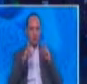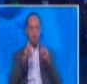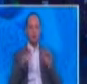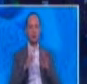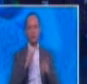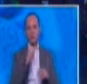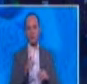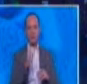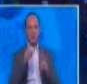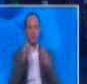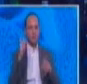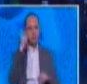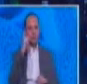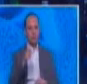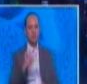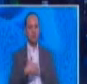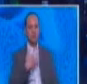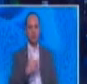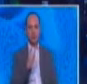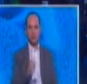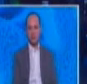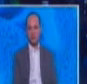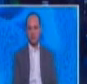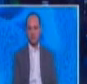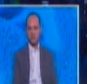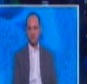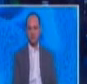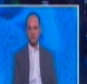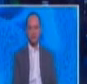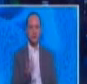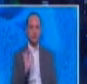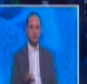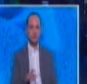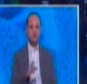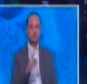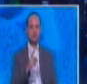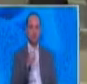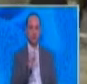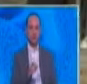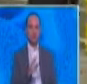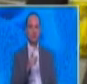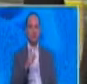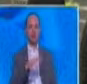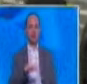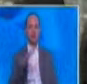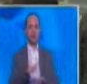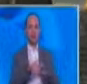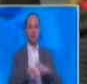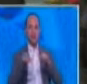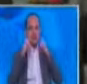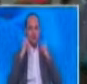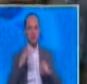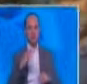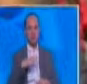neler söyleyeceksiniz? Bu konuda fikirlerinizi de merak etmiyor değiliz. Şimdi şöyle, herkes eldiven ve maske kullanmak